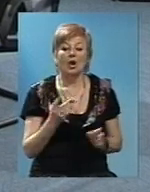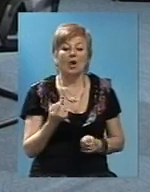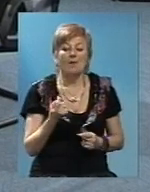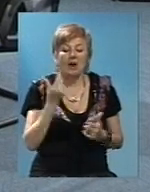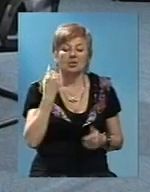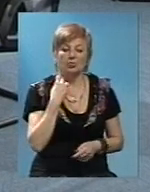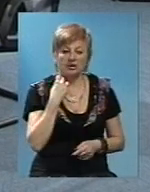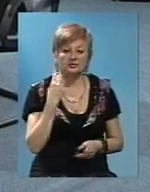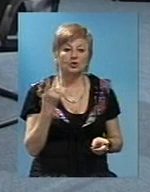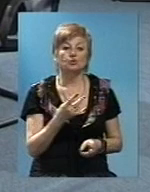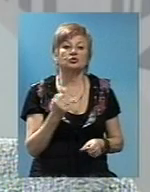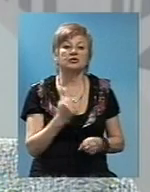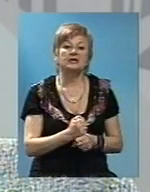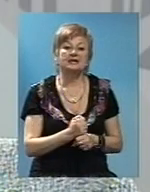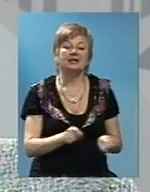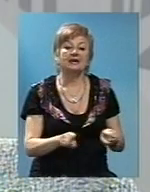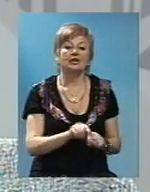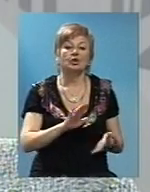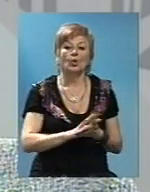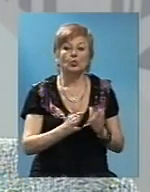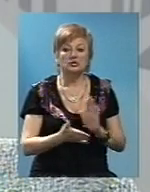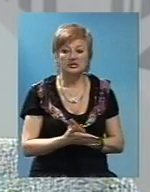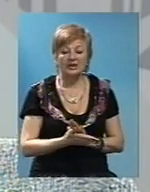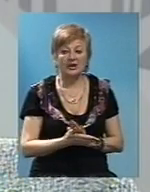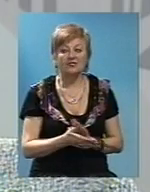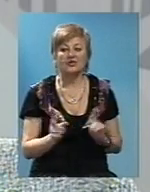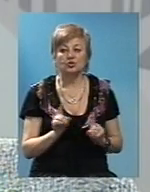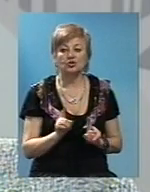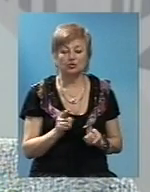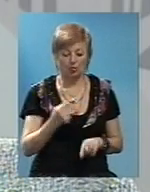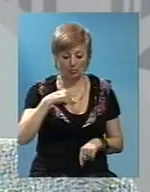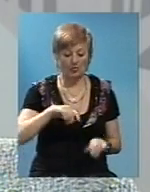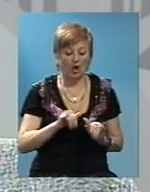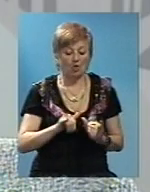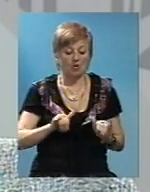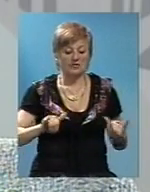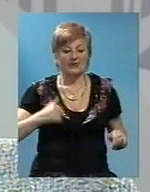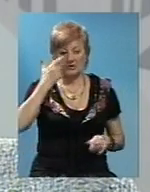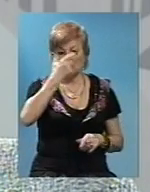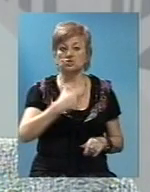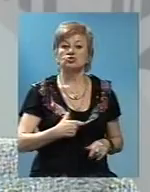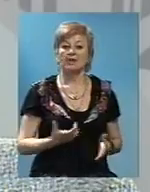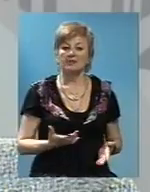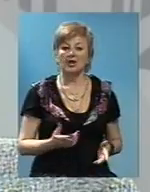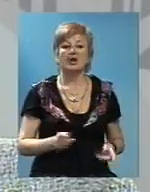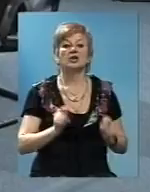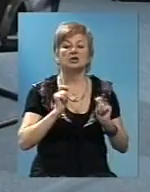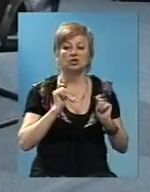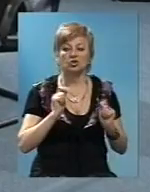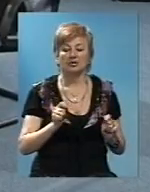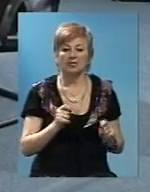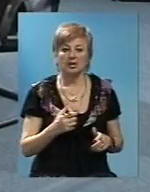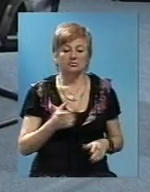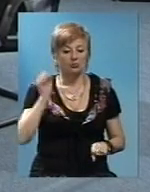Треба створювати такі умови і такі можливості, де вона буде розвиватися як особистість, де вона буде долати свої страхи,